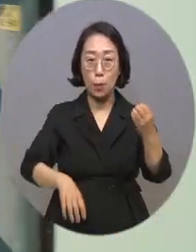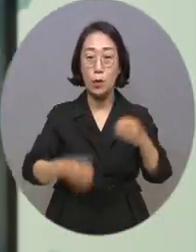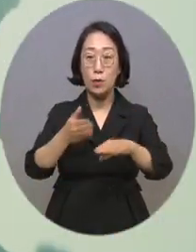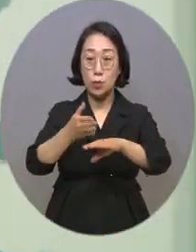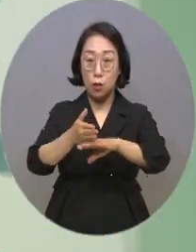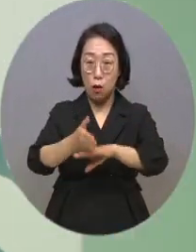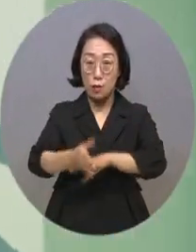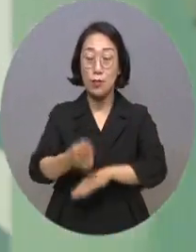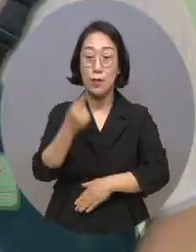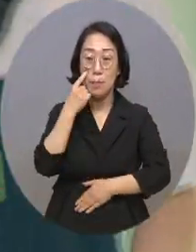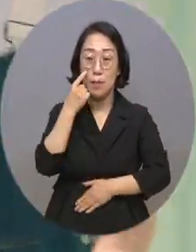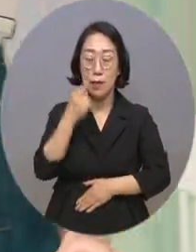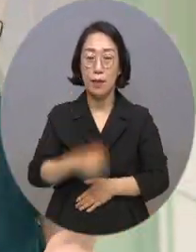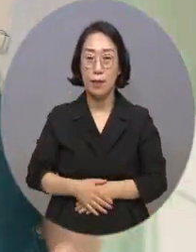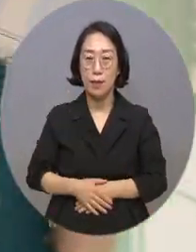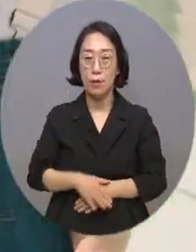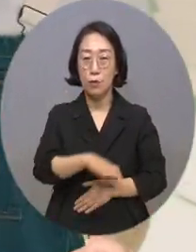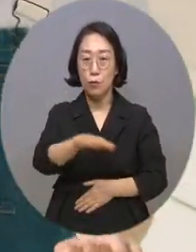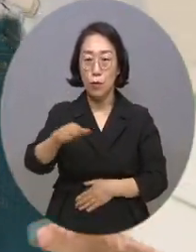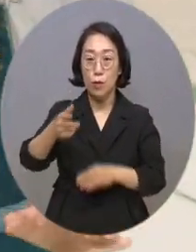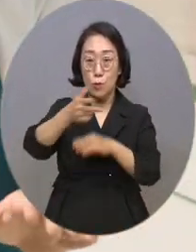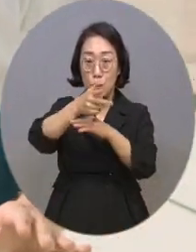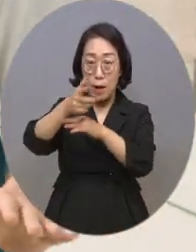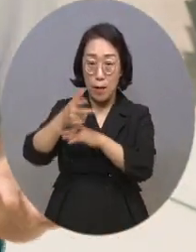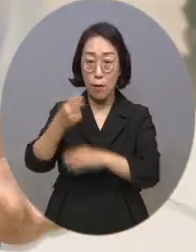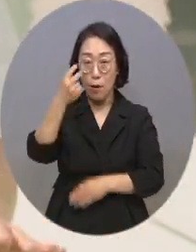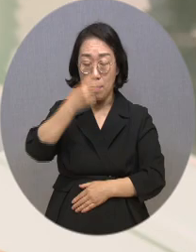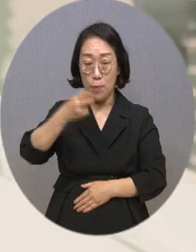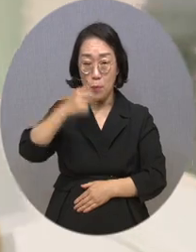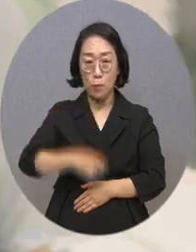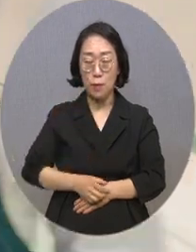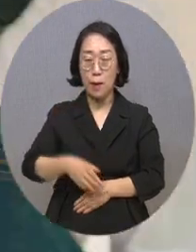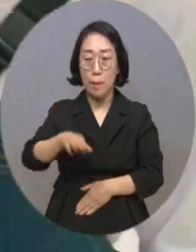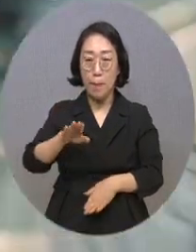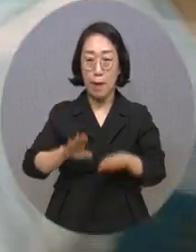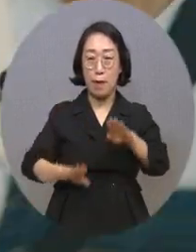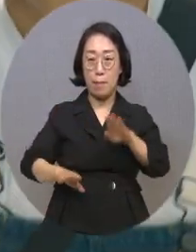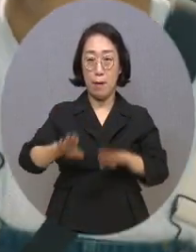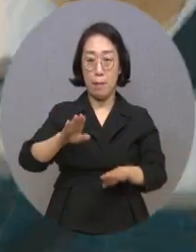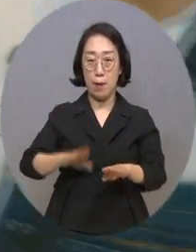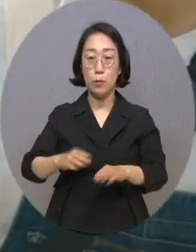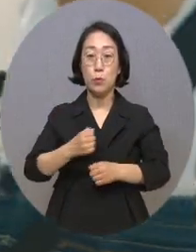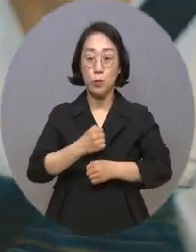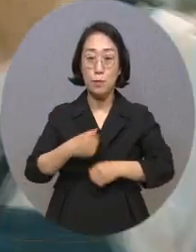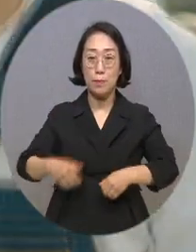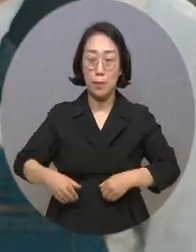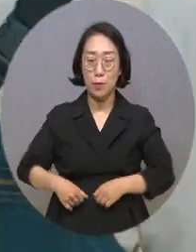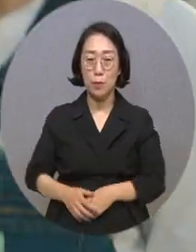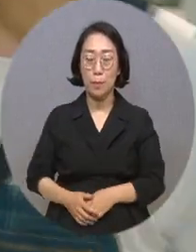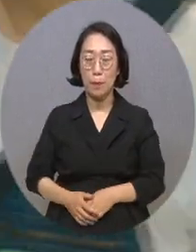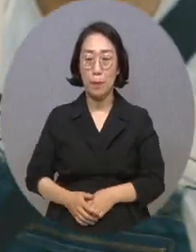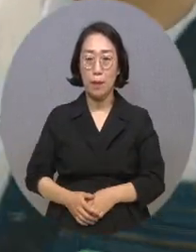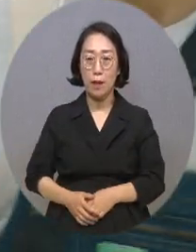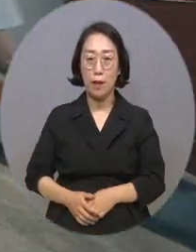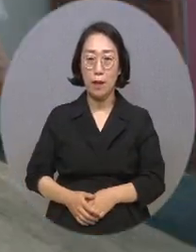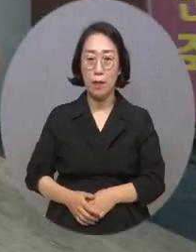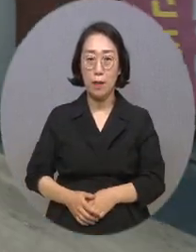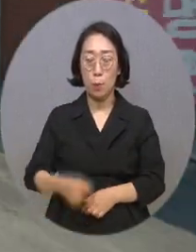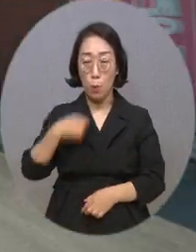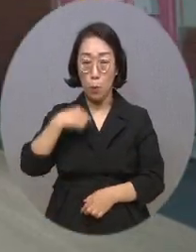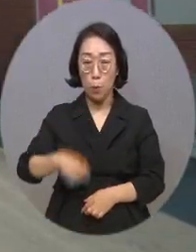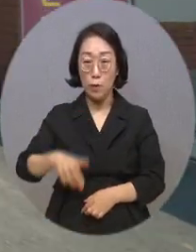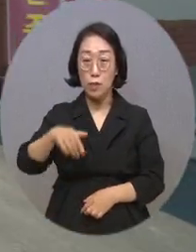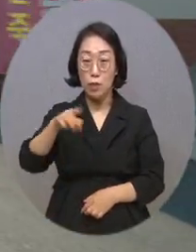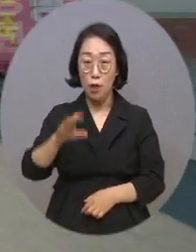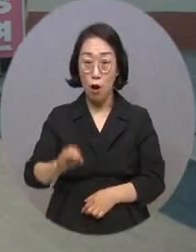네, 조금만 더 걸음을 낮춰볼까요? 저희 촬영 감독님들께서 마이클 잭슨 마냥 뒤로 빼걸음 줄 수 있기 때문에 저희가 오늘 패션을 좀 약간 청청으로 맞춰봤죠? 맞아요.